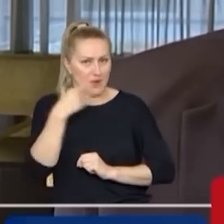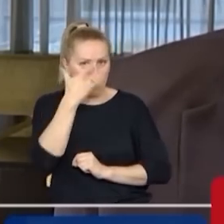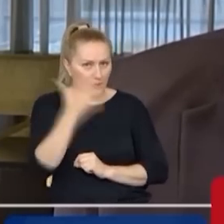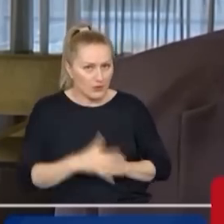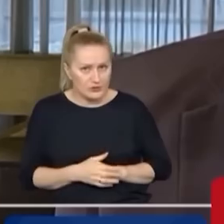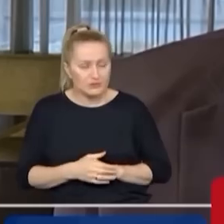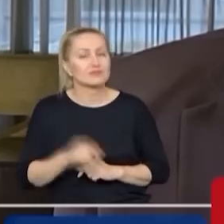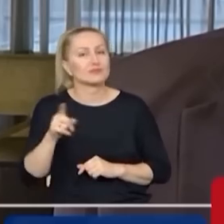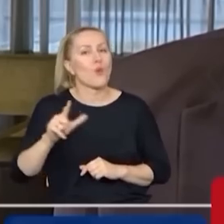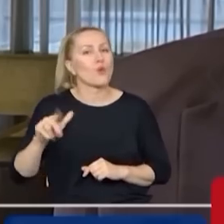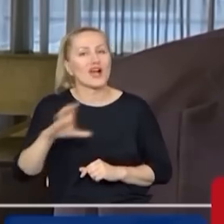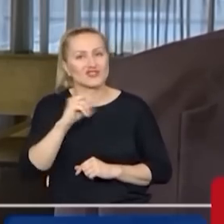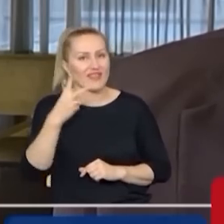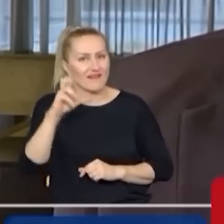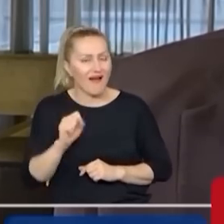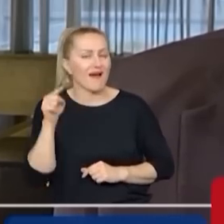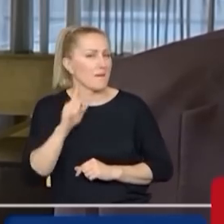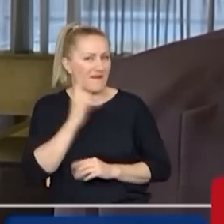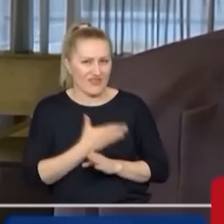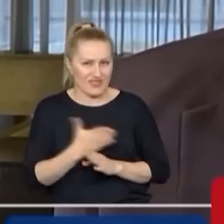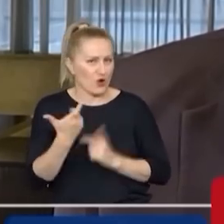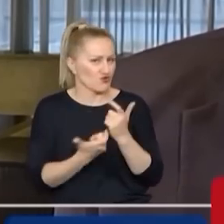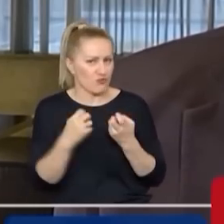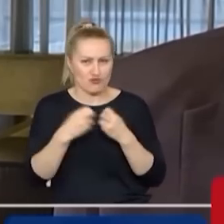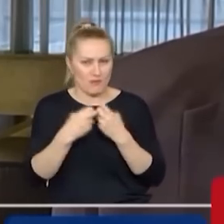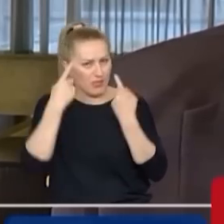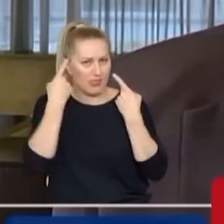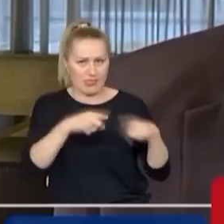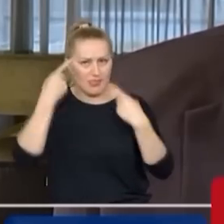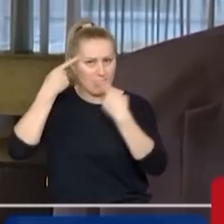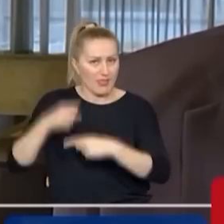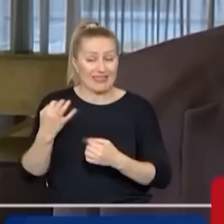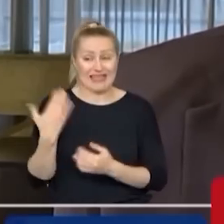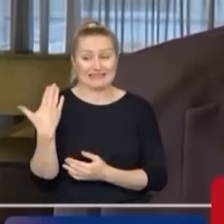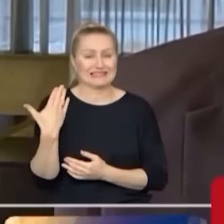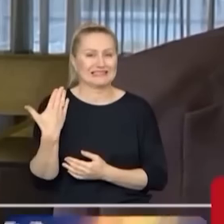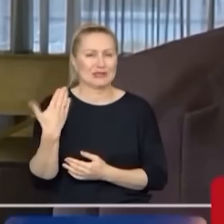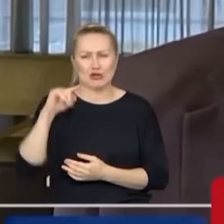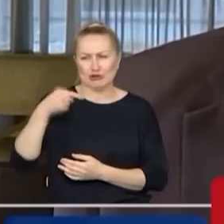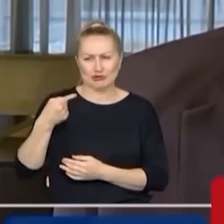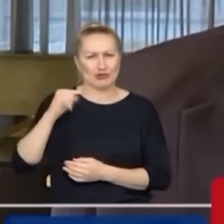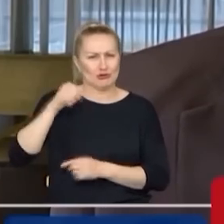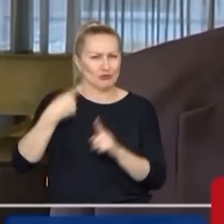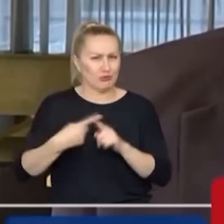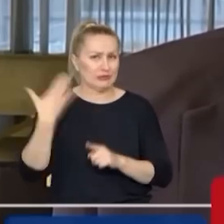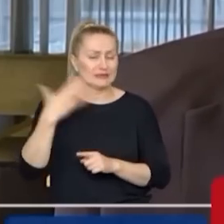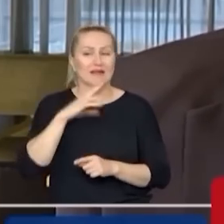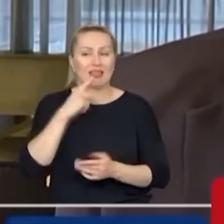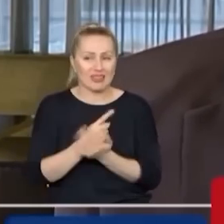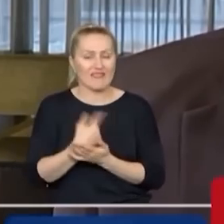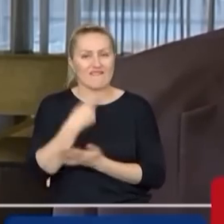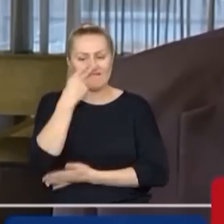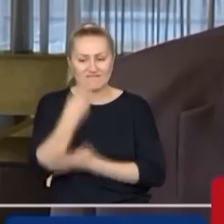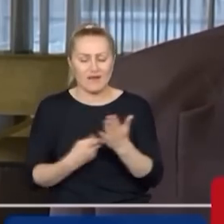Łukaszenka dalej robi problemy wszystkim. Teraz potwierdzono dosłownie godziną, półtorej temu, przeczytałem w